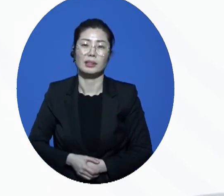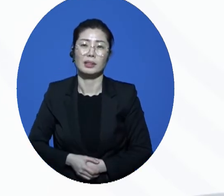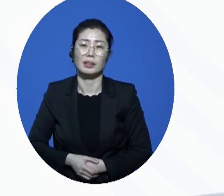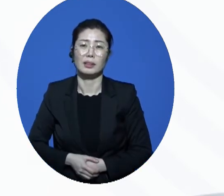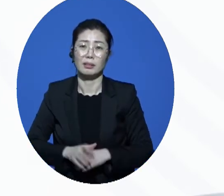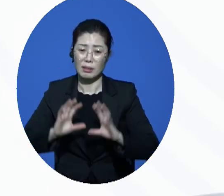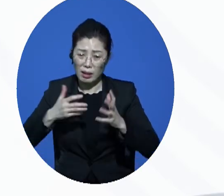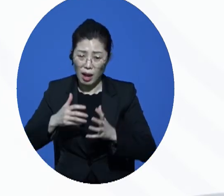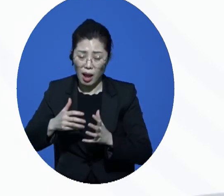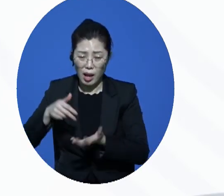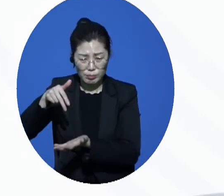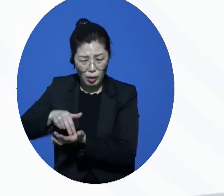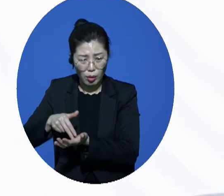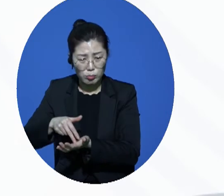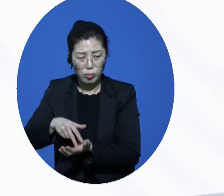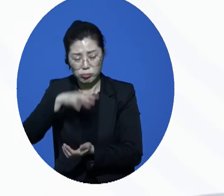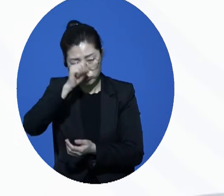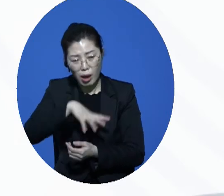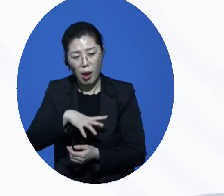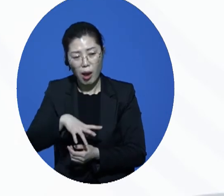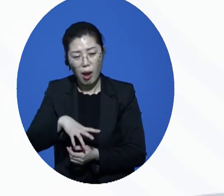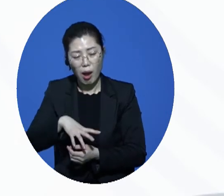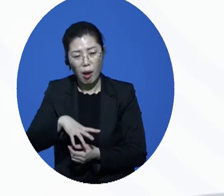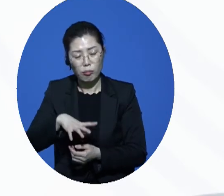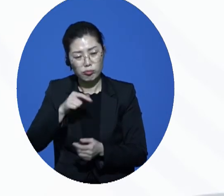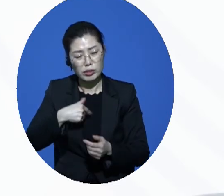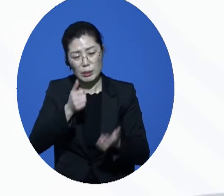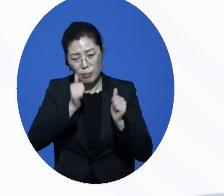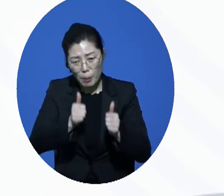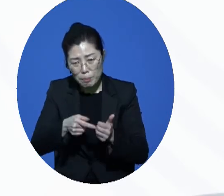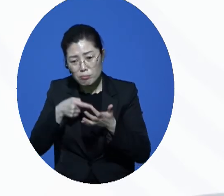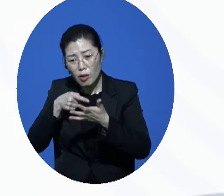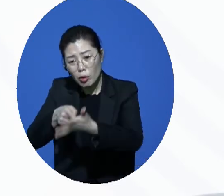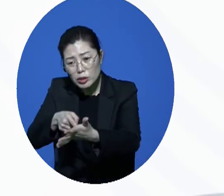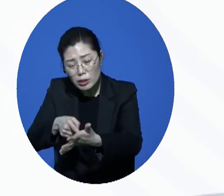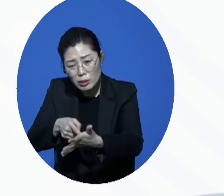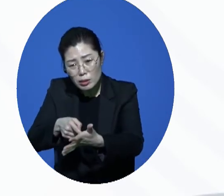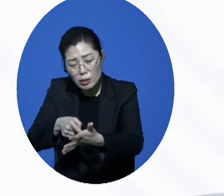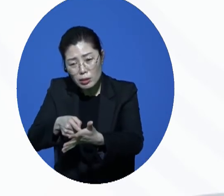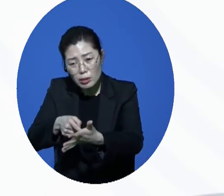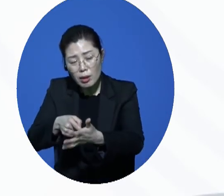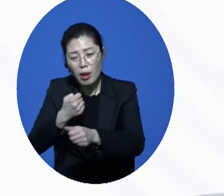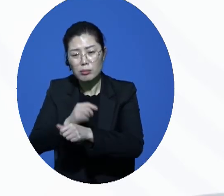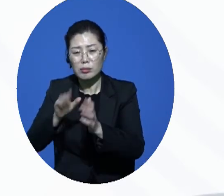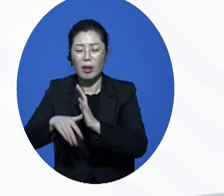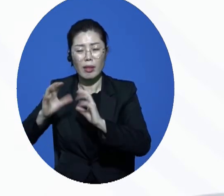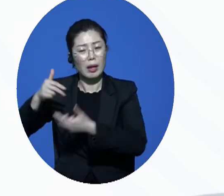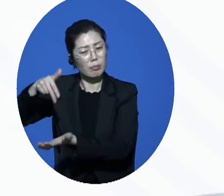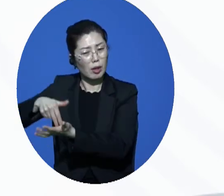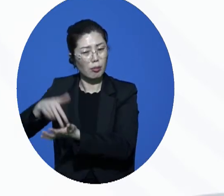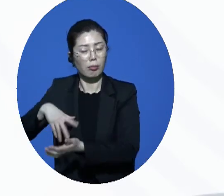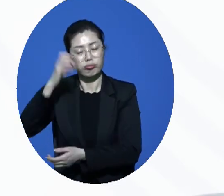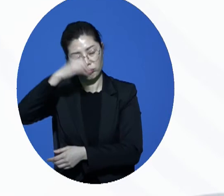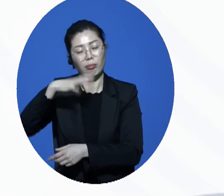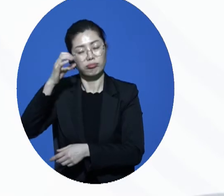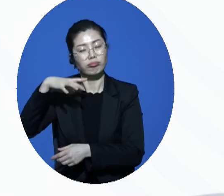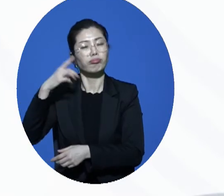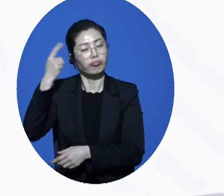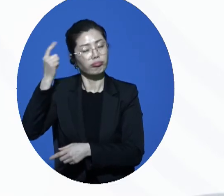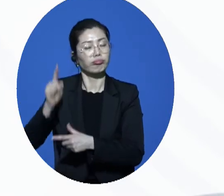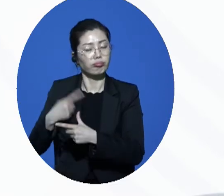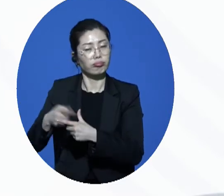국가가 전혀 무심하게 이 소송을 지나치는 사이에 5년 후에 우리는 다시 코로나19를 맞이하게